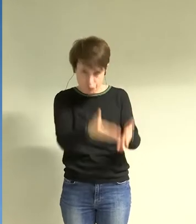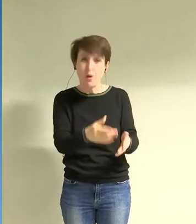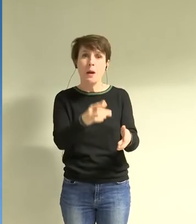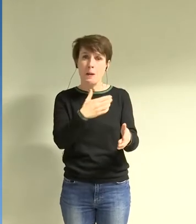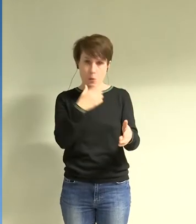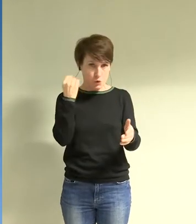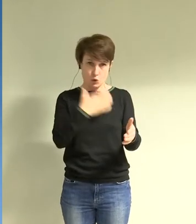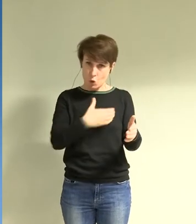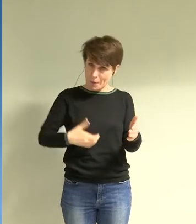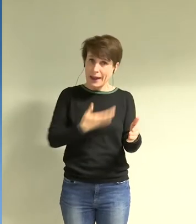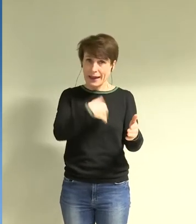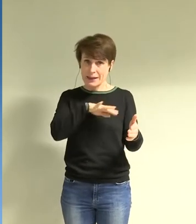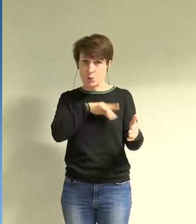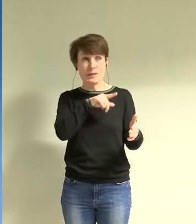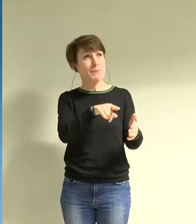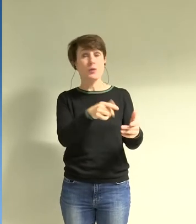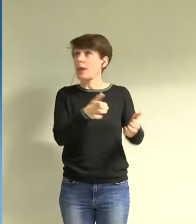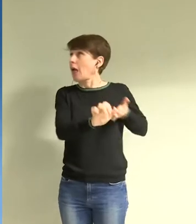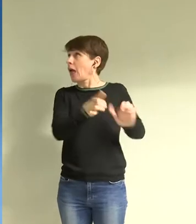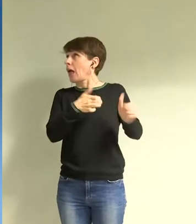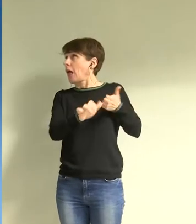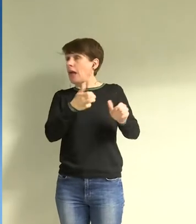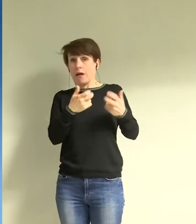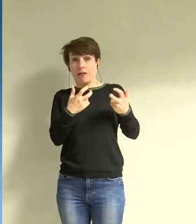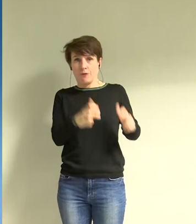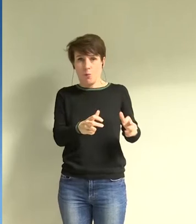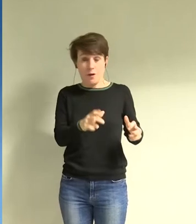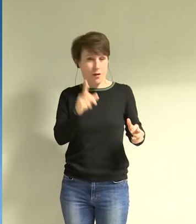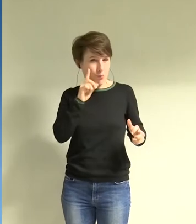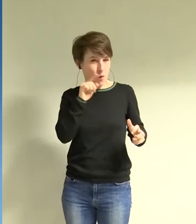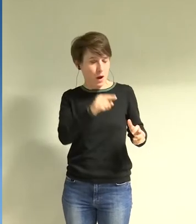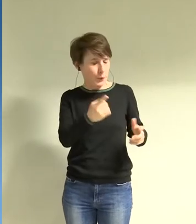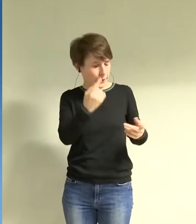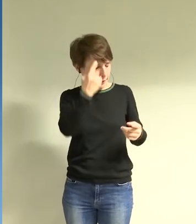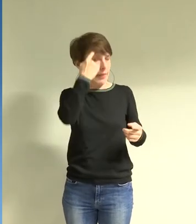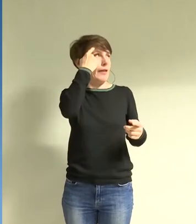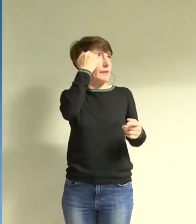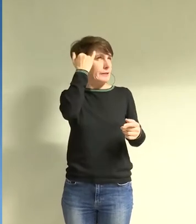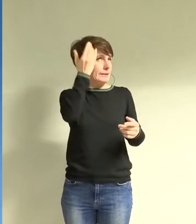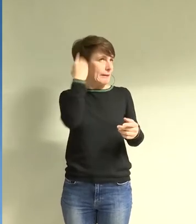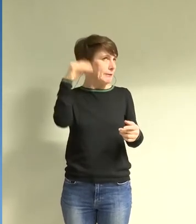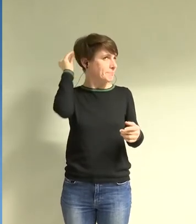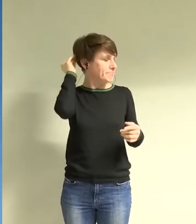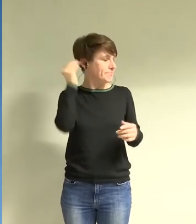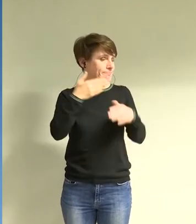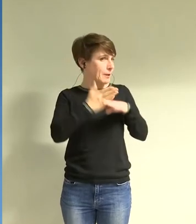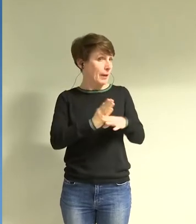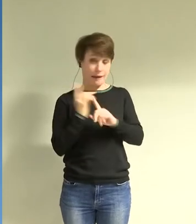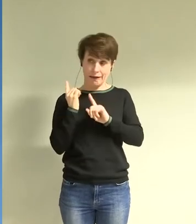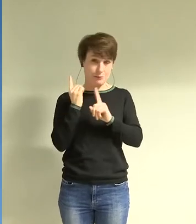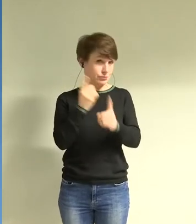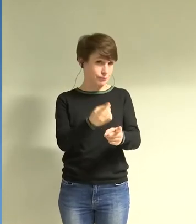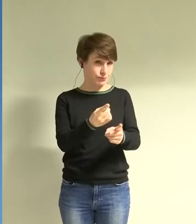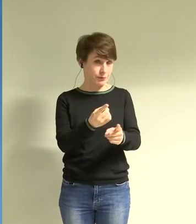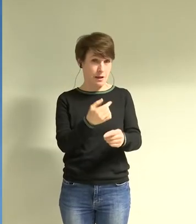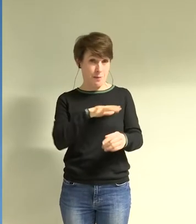ne veut pas le faire parce qu'il a une idée qui l'a porté depuis depuis le début de l'éruption de cet